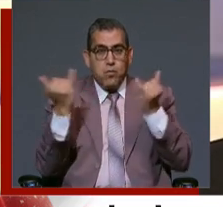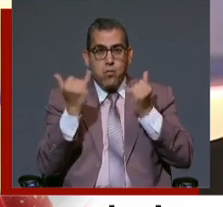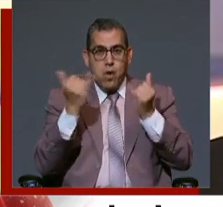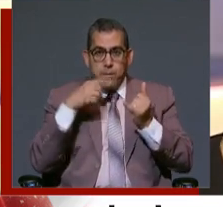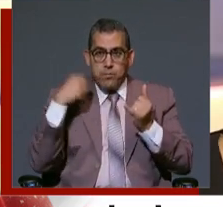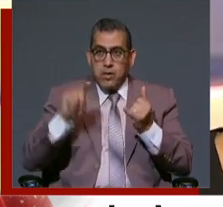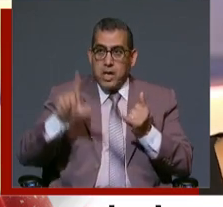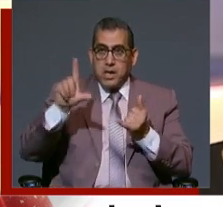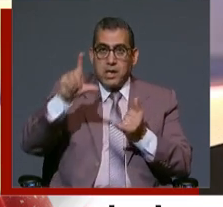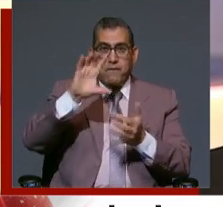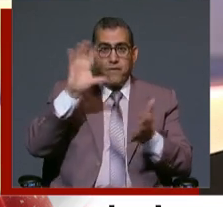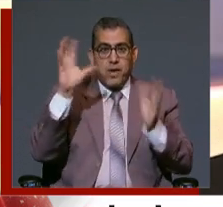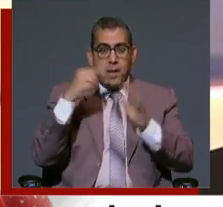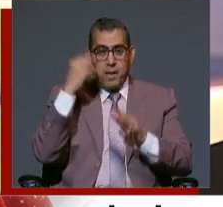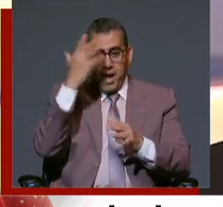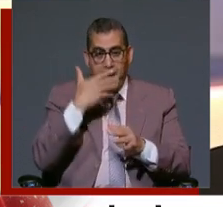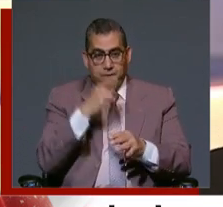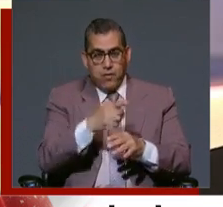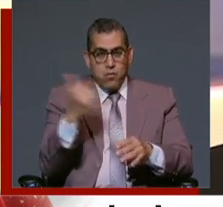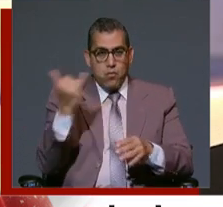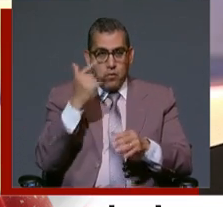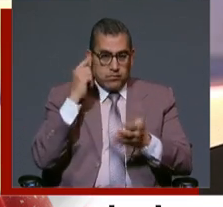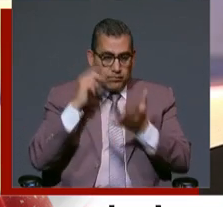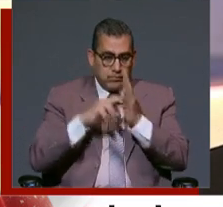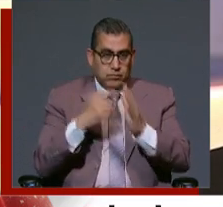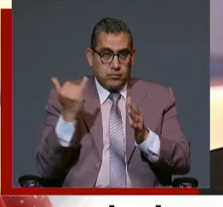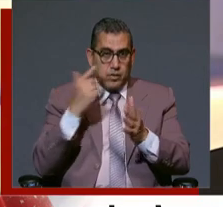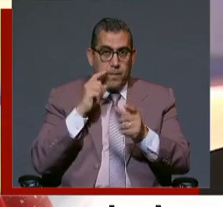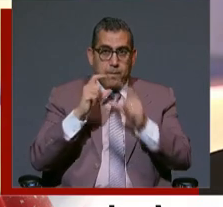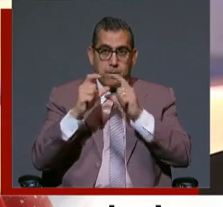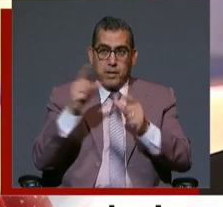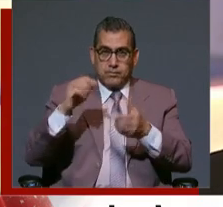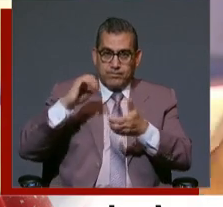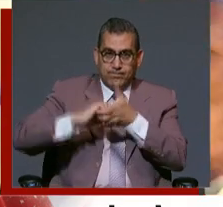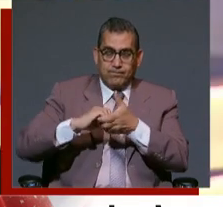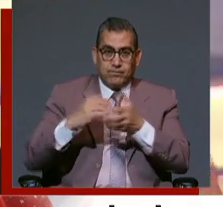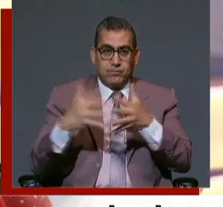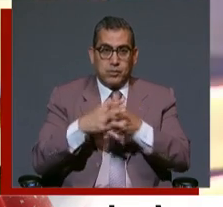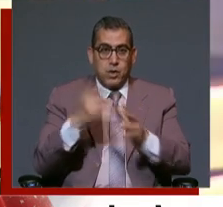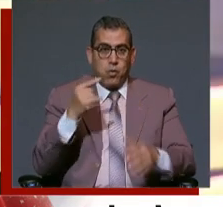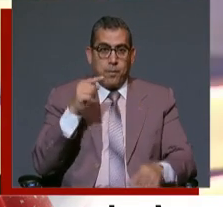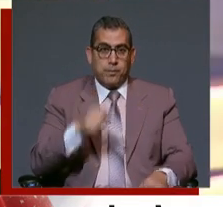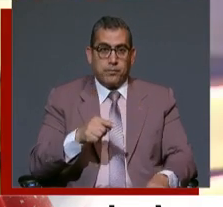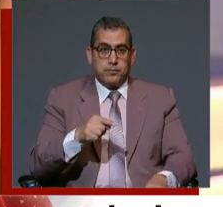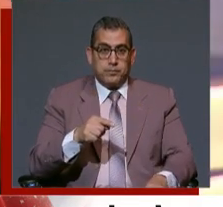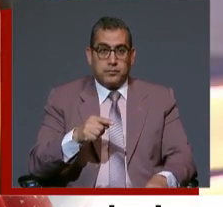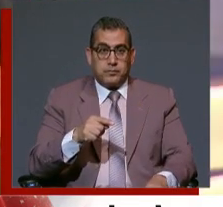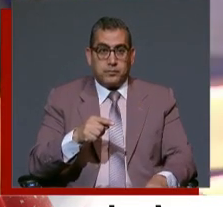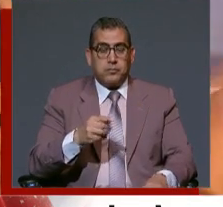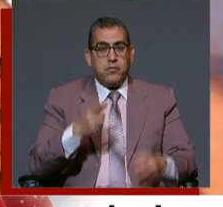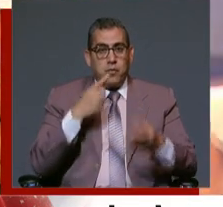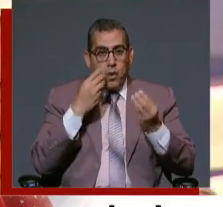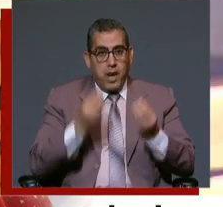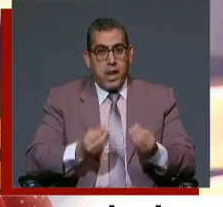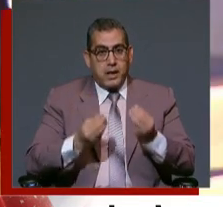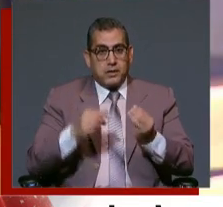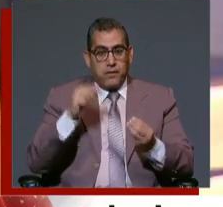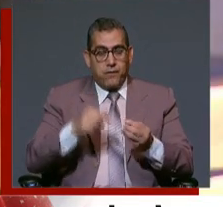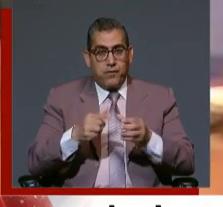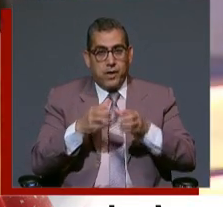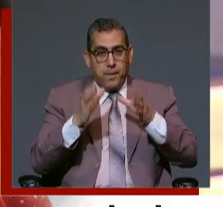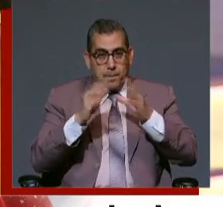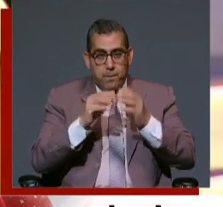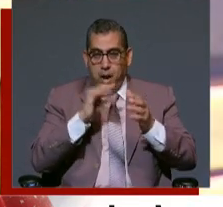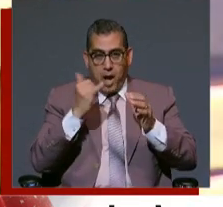رؤساء الدول في القارة الأفريقية لما يقوم به بنك التنمية الأفريقي في هذا المجال. يعني لسه عنق الزجاجة لم